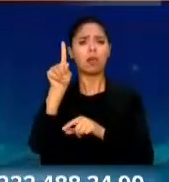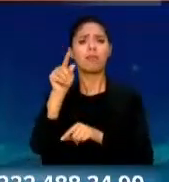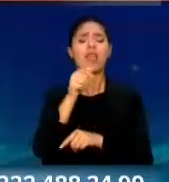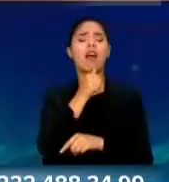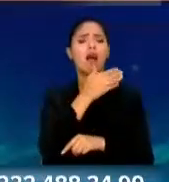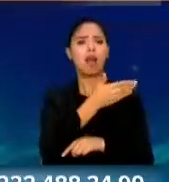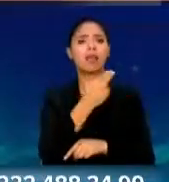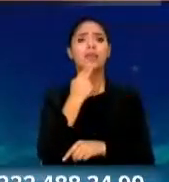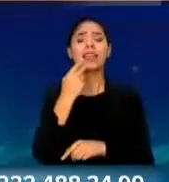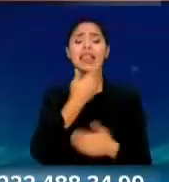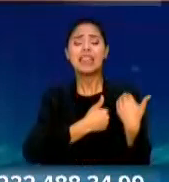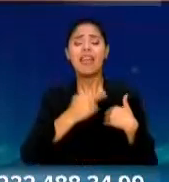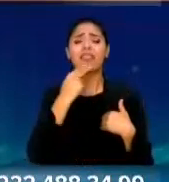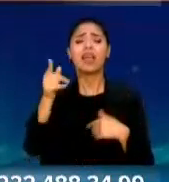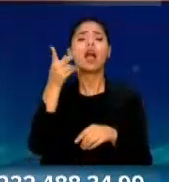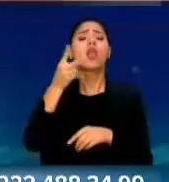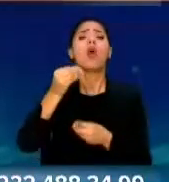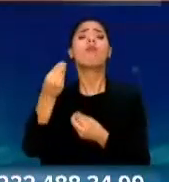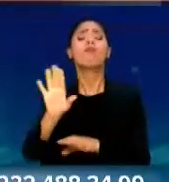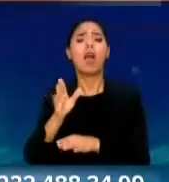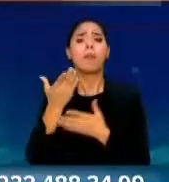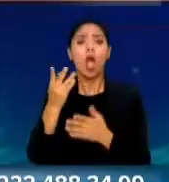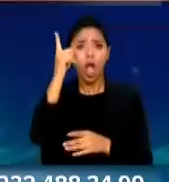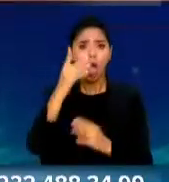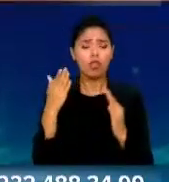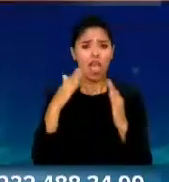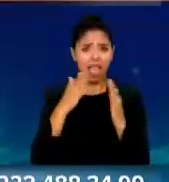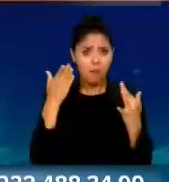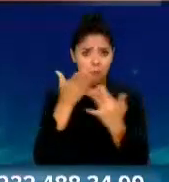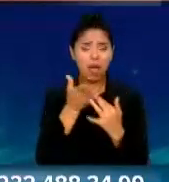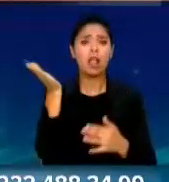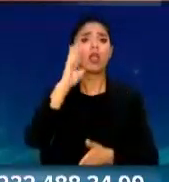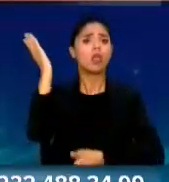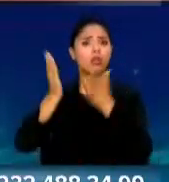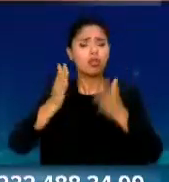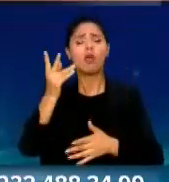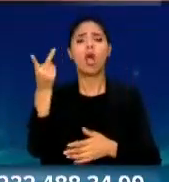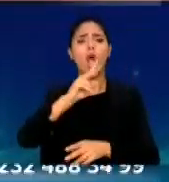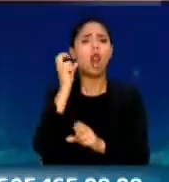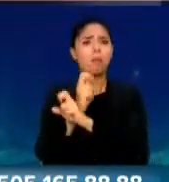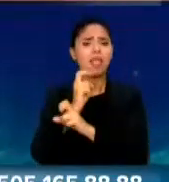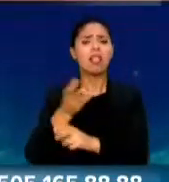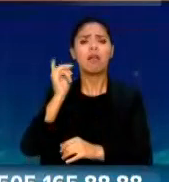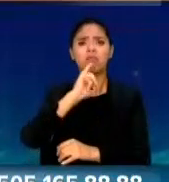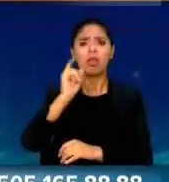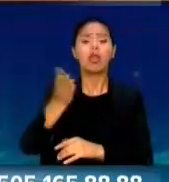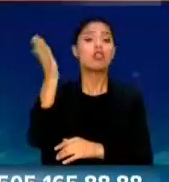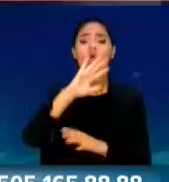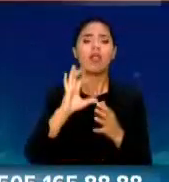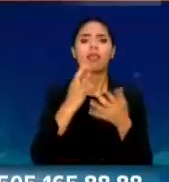Sevdiği kadını öldürmedi ama ölmekten beter hale getirdi. Önce evini bastı, darp etti, ölüm tehditleri savurdu. Sonrası çok daha